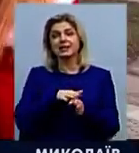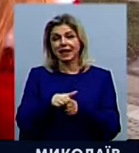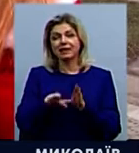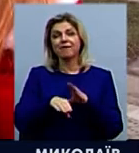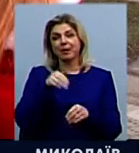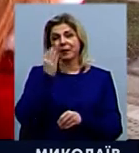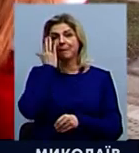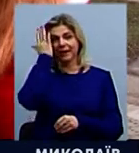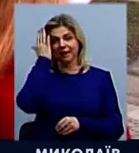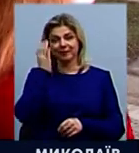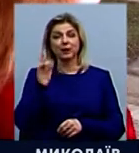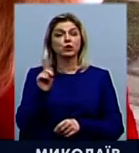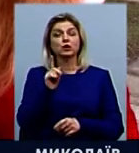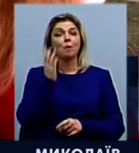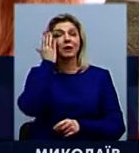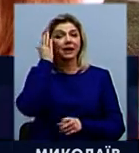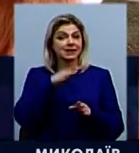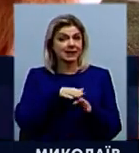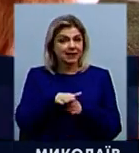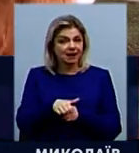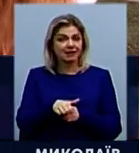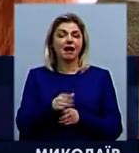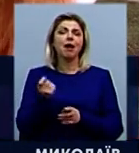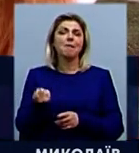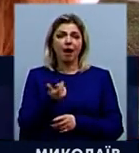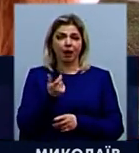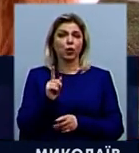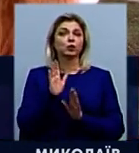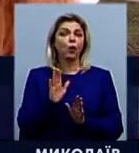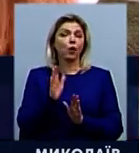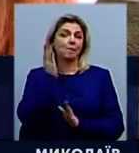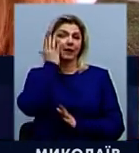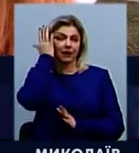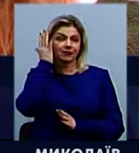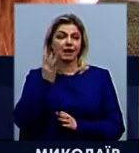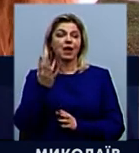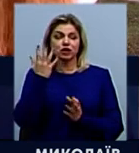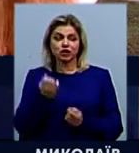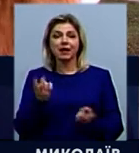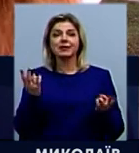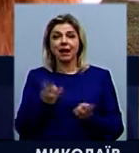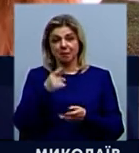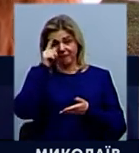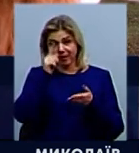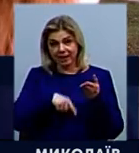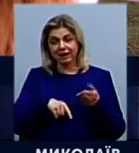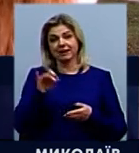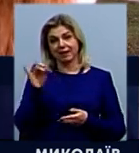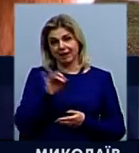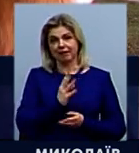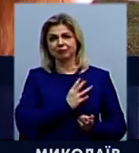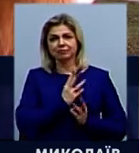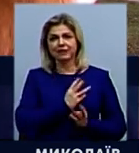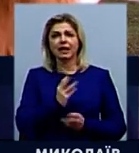обрана мрія. Щоб мрія здійснилася, мало тільки мріяти. Ще треба вірити і